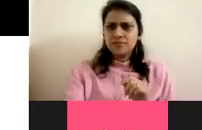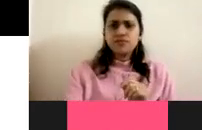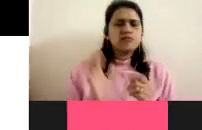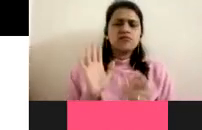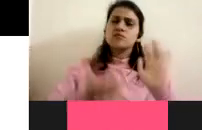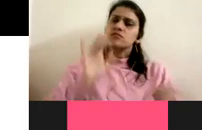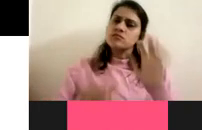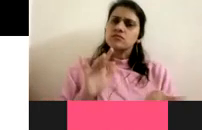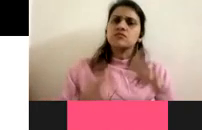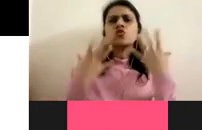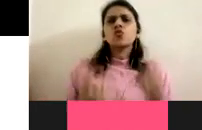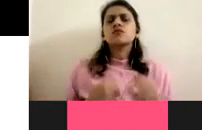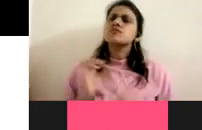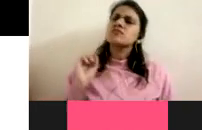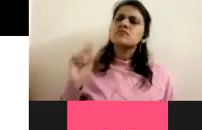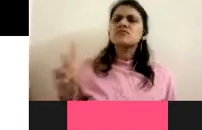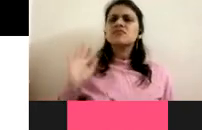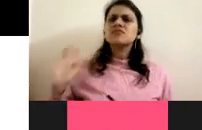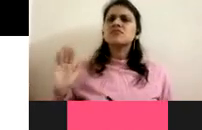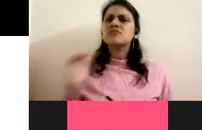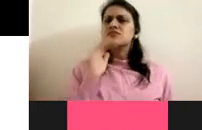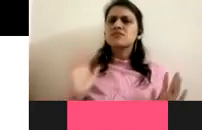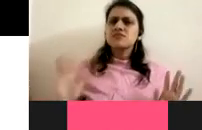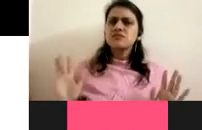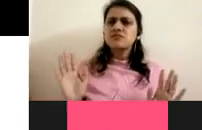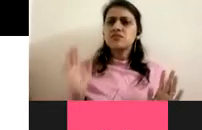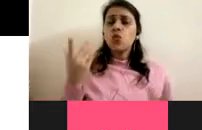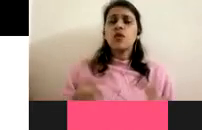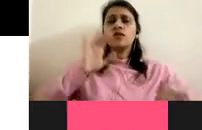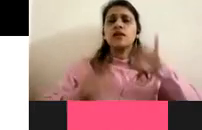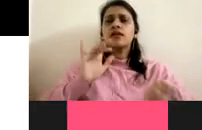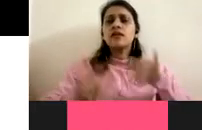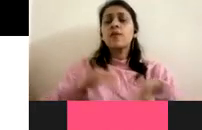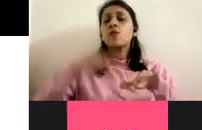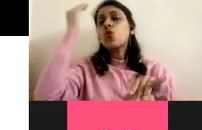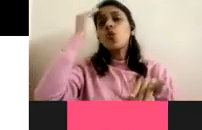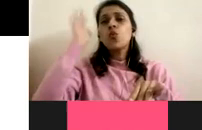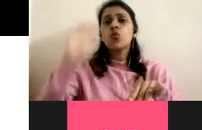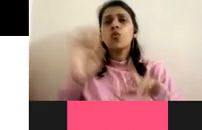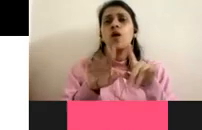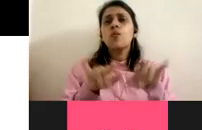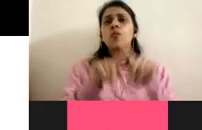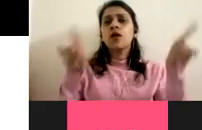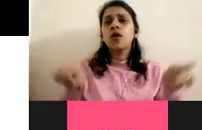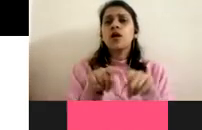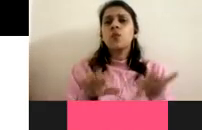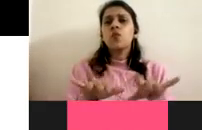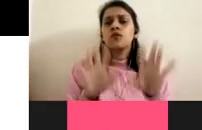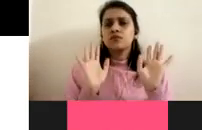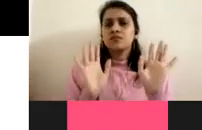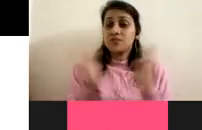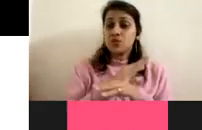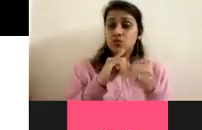चाहिए, दैट इज व्हाट इट इज, तो ये ऑब्जेक्टिवली हमें टाइपिंग करना जानना चाहिए बंदा। तो फिर आप उससे पूछिए, जैसे शुभम ने कहा